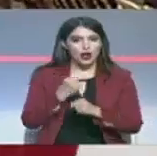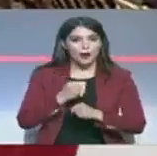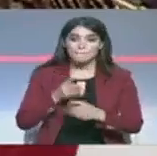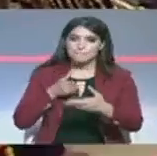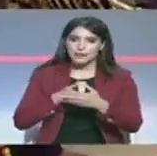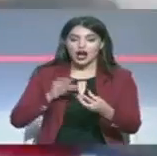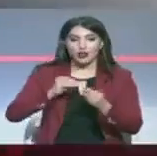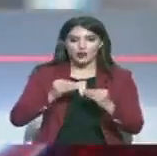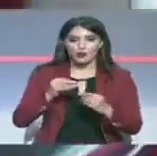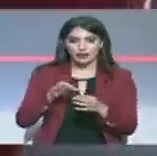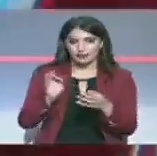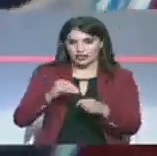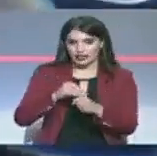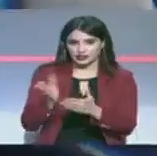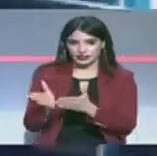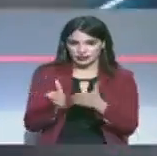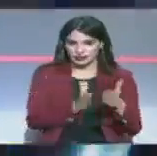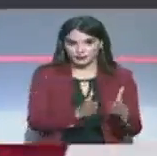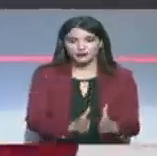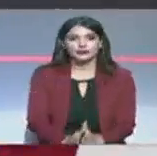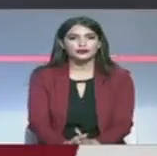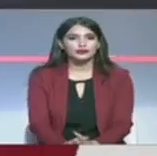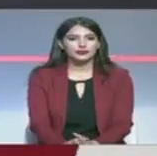إيقاف نزيف الاقتصاد.